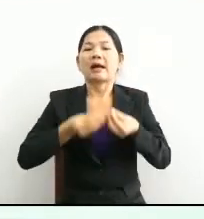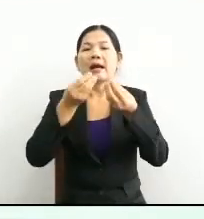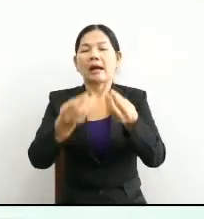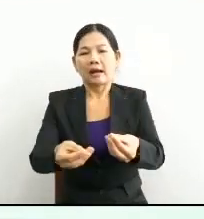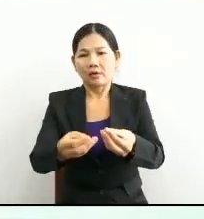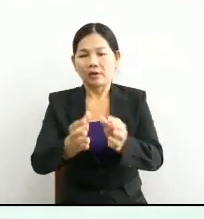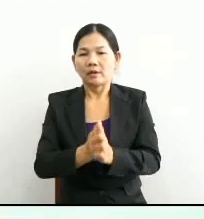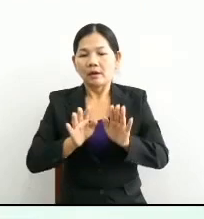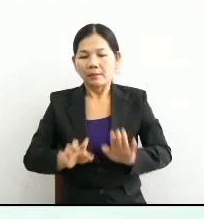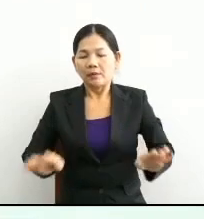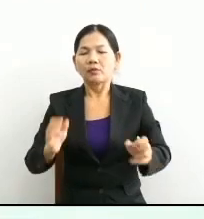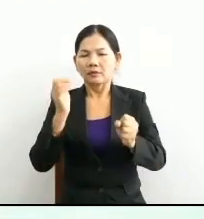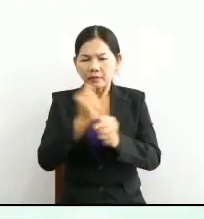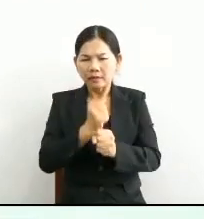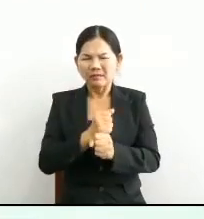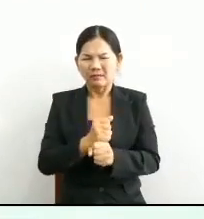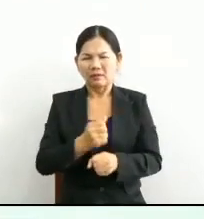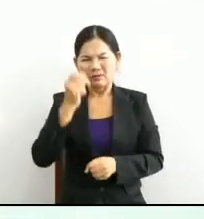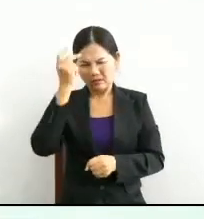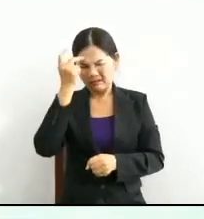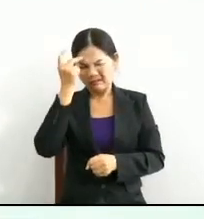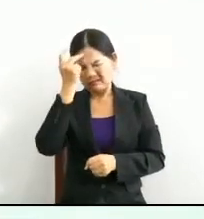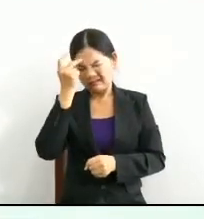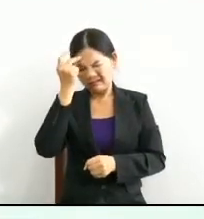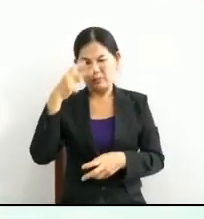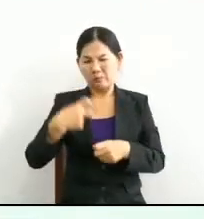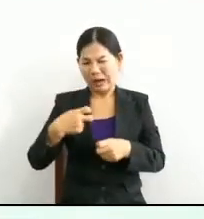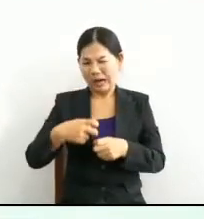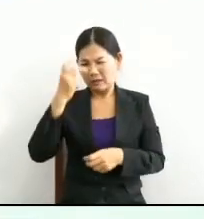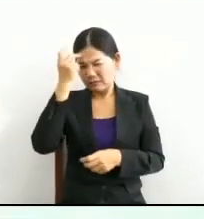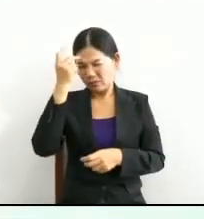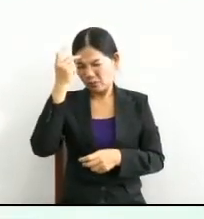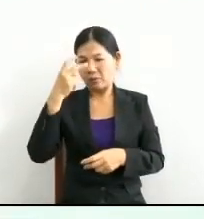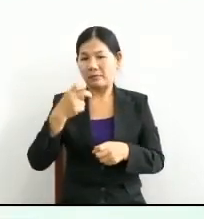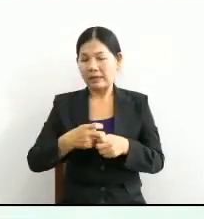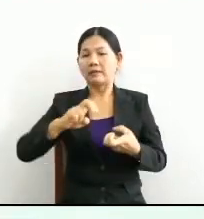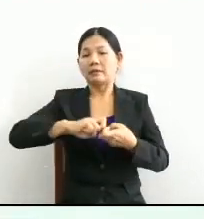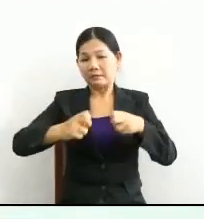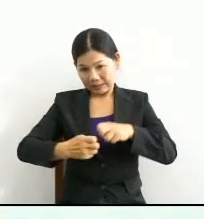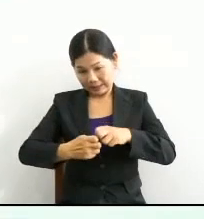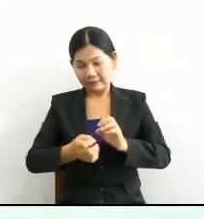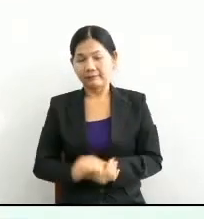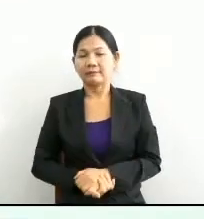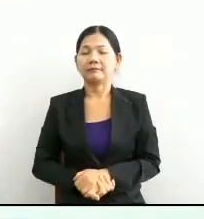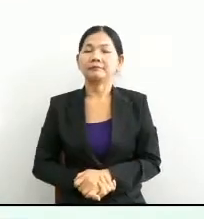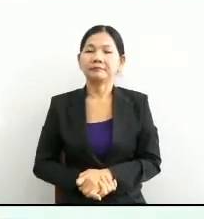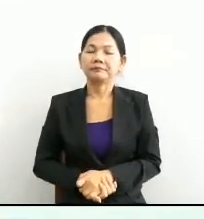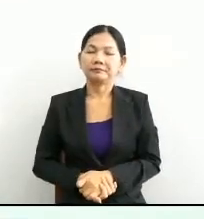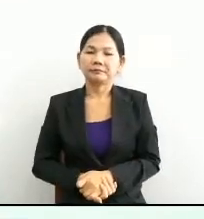bà con thằng đắng thơm mà chứ nó chỉ bao nhà hà mới nát